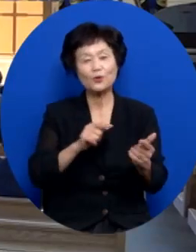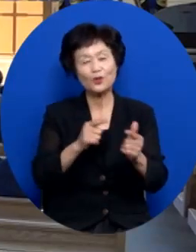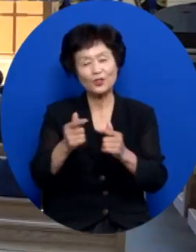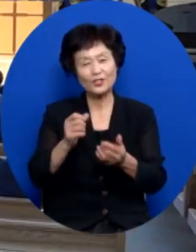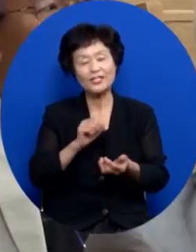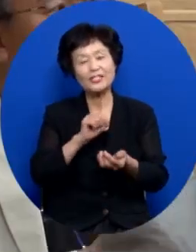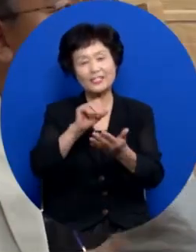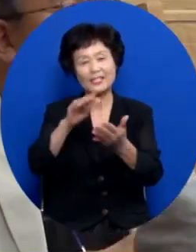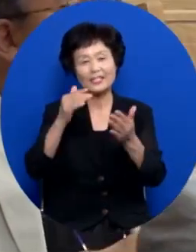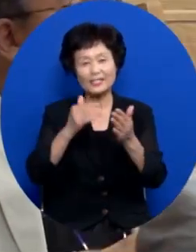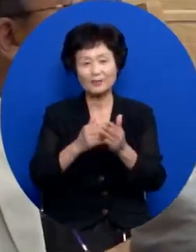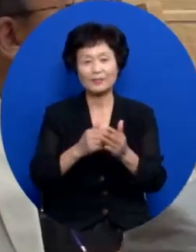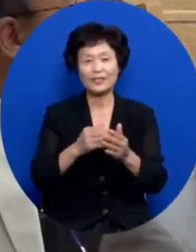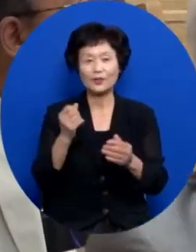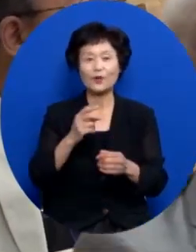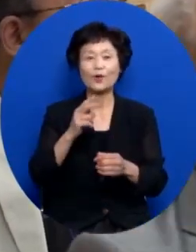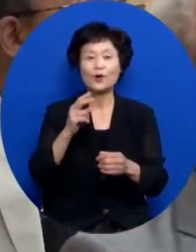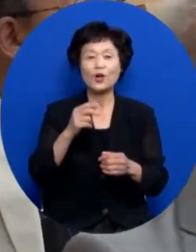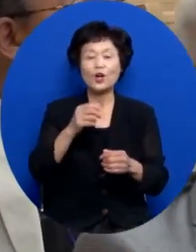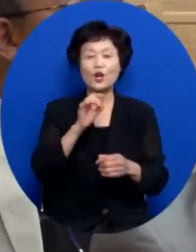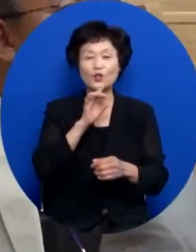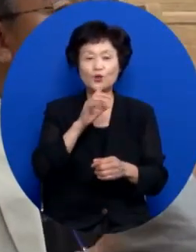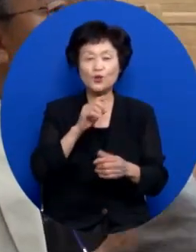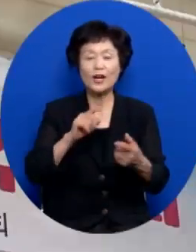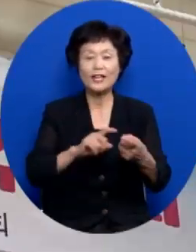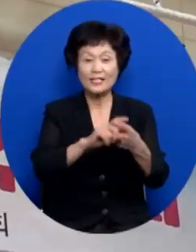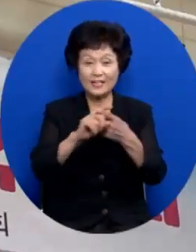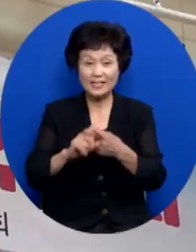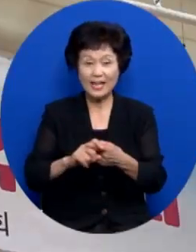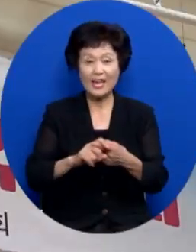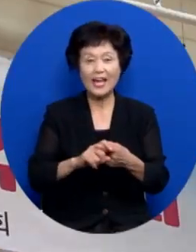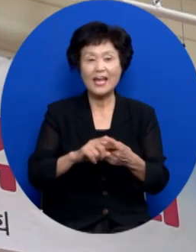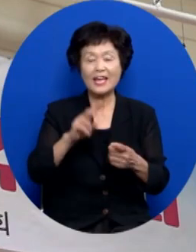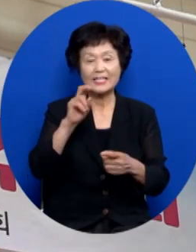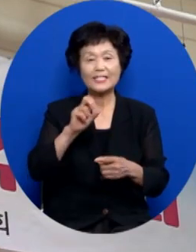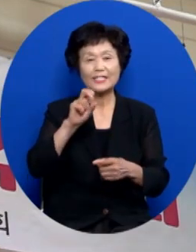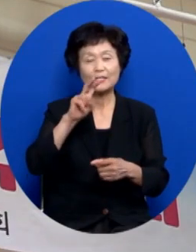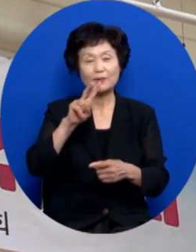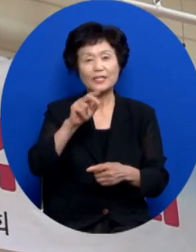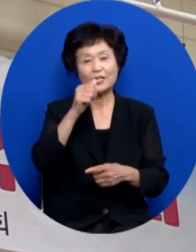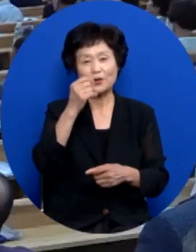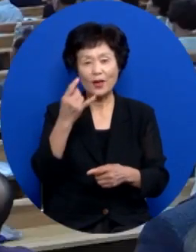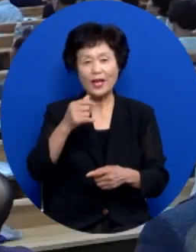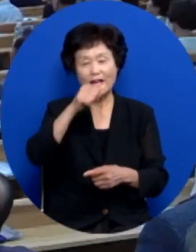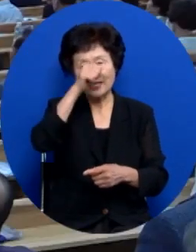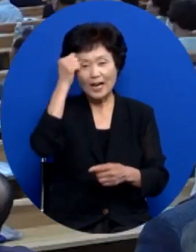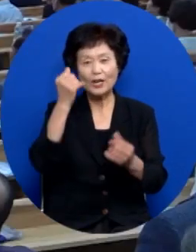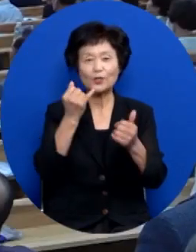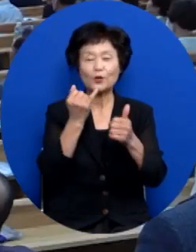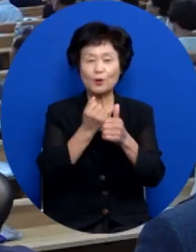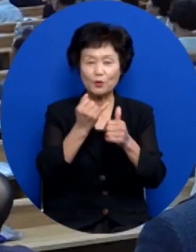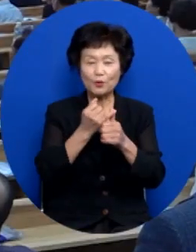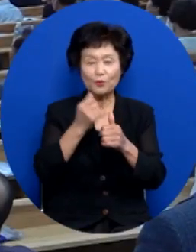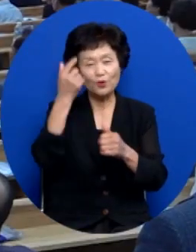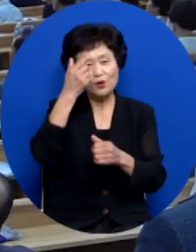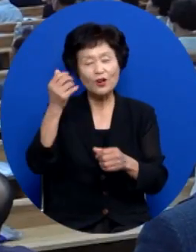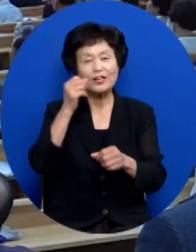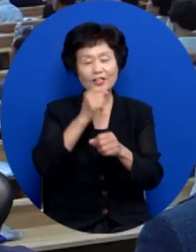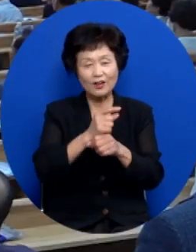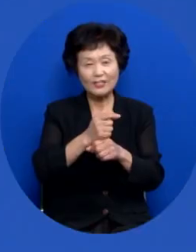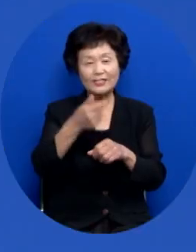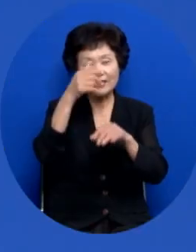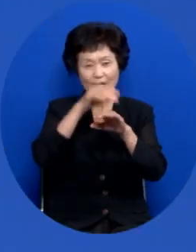기독교대한 감리회 장로회 중앙위원회 연합회가 제22회 장로부부 영성 수련회를 개최했습니다 계획에서